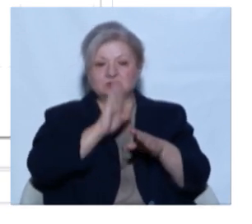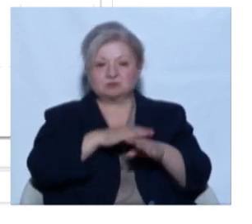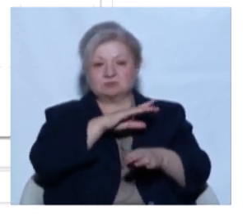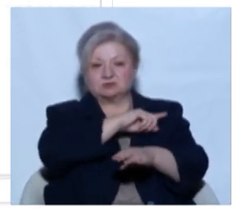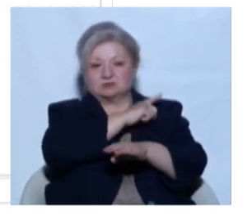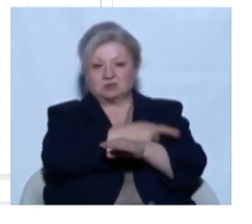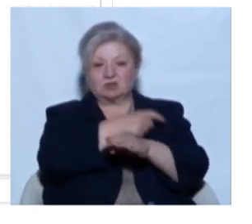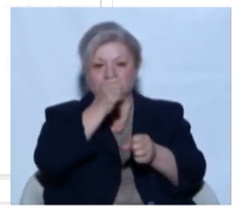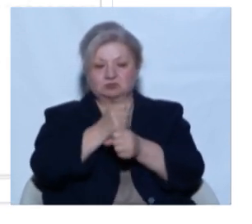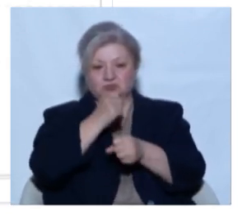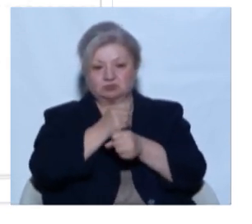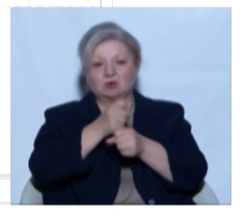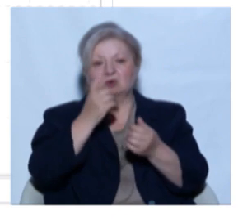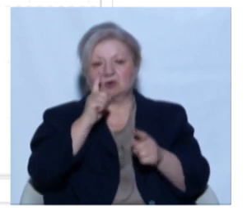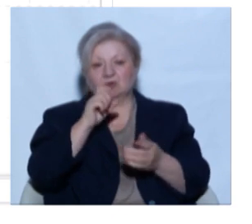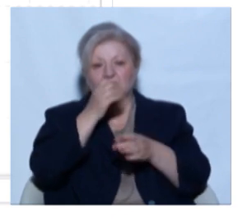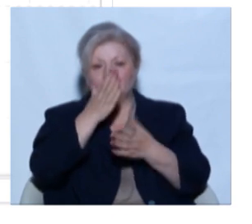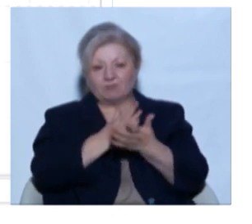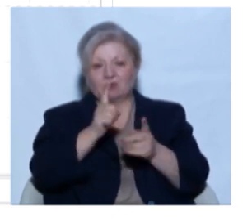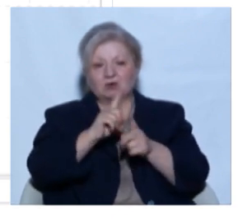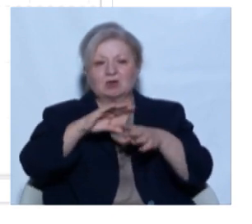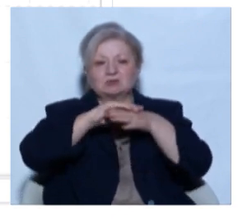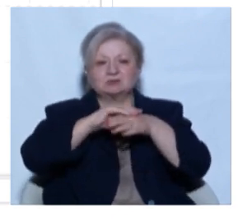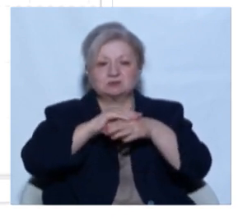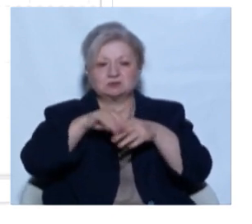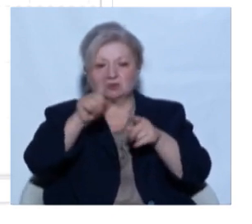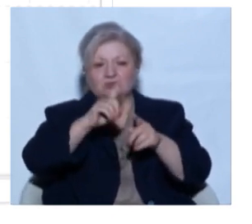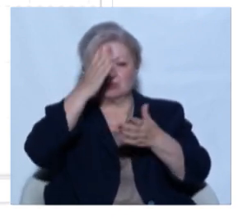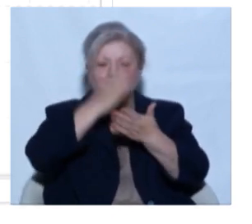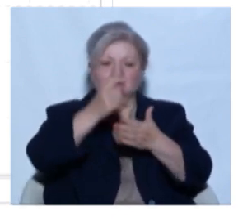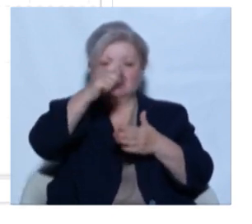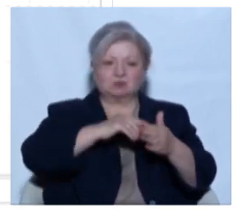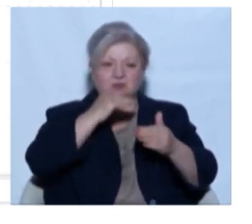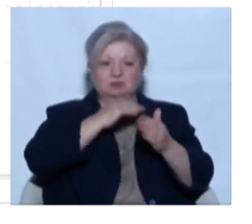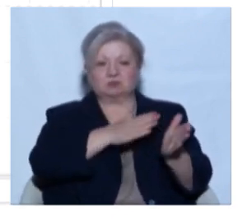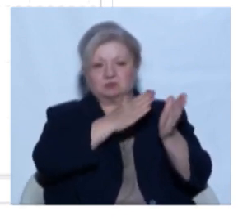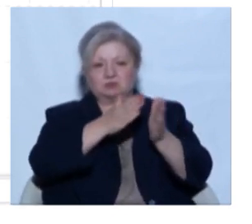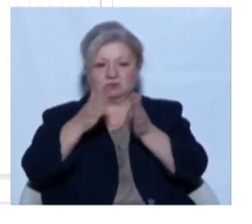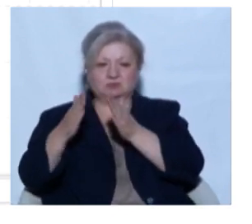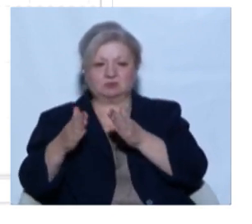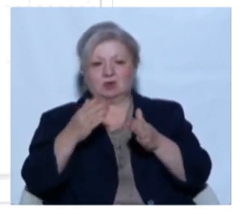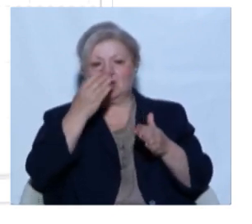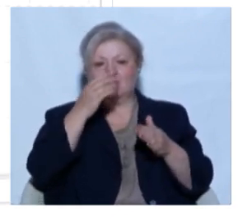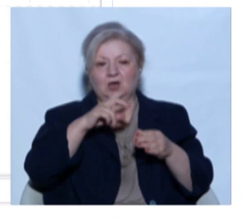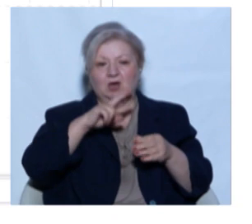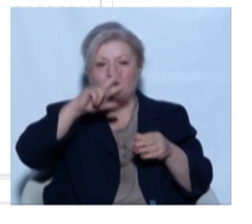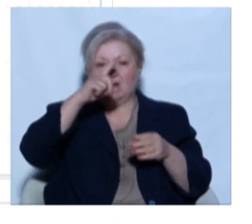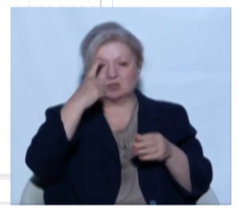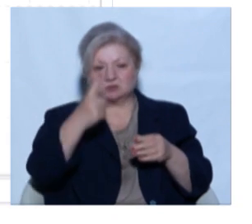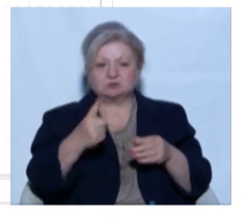ძალის მუშაობა. გვაქვს რაღაცა სხეული, რომელიც h პირველი მდებარეობიდან გადაადგილდება h